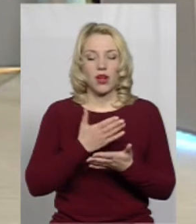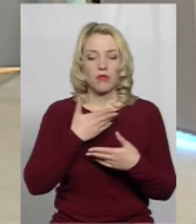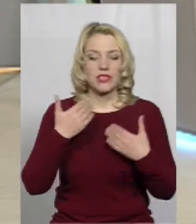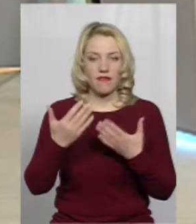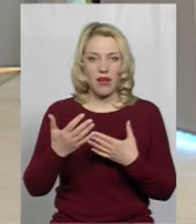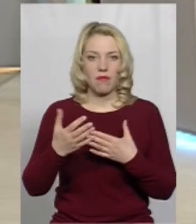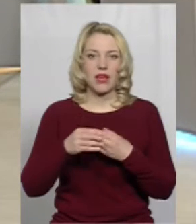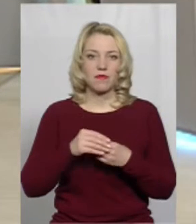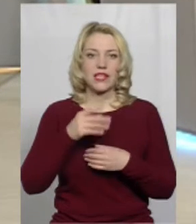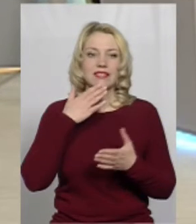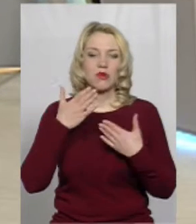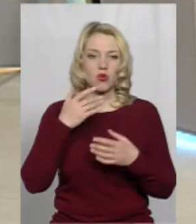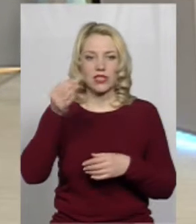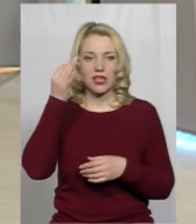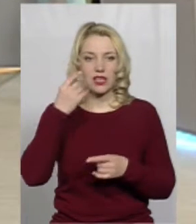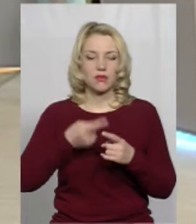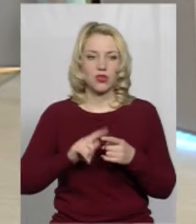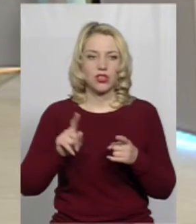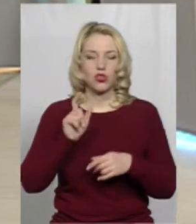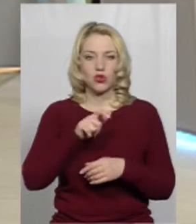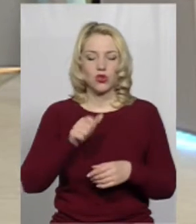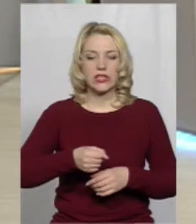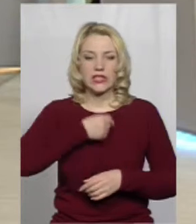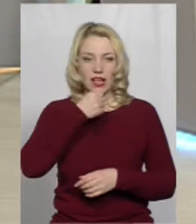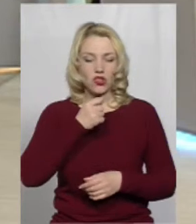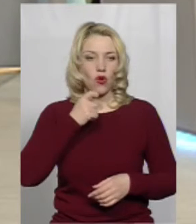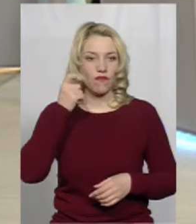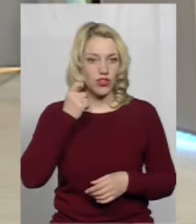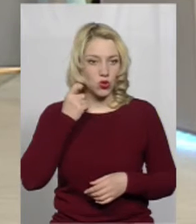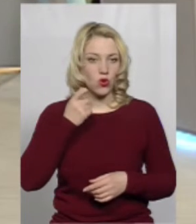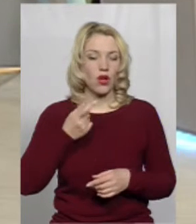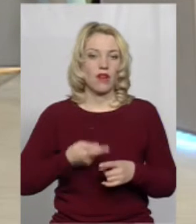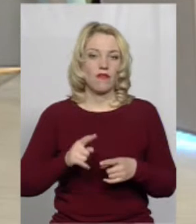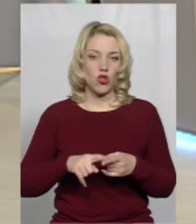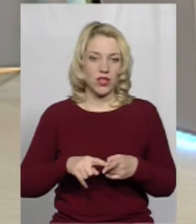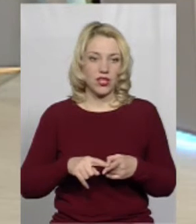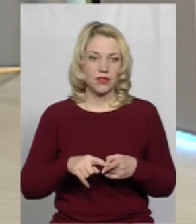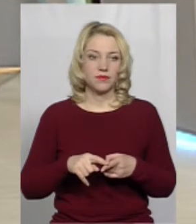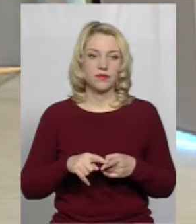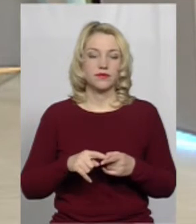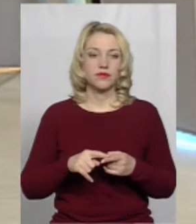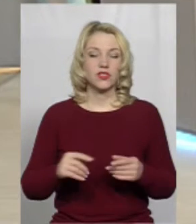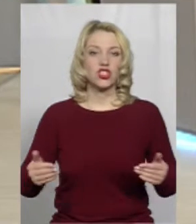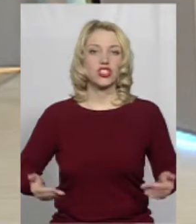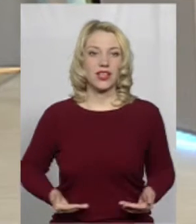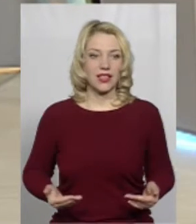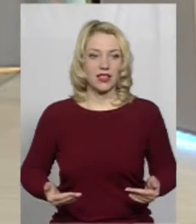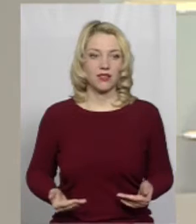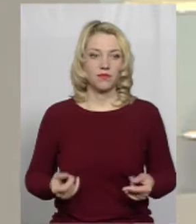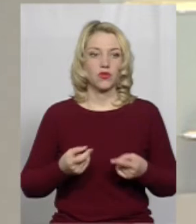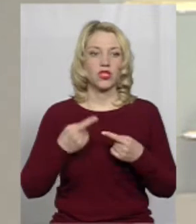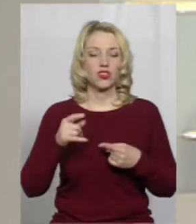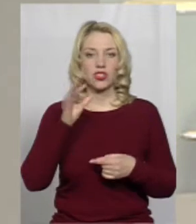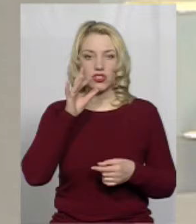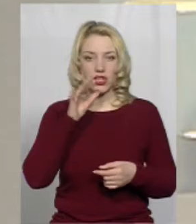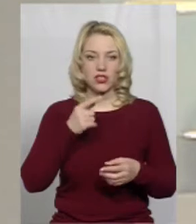про те, що люди більш старшого віку, вони жили трошечки в